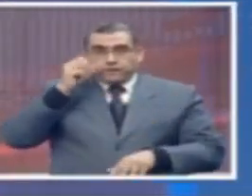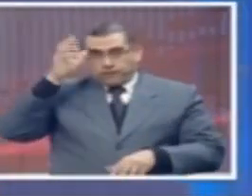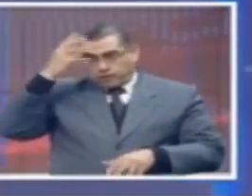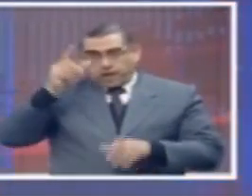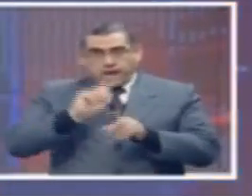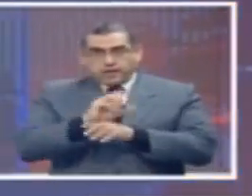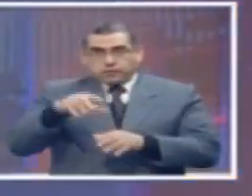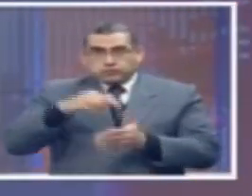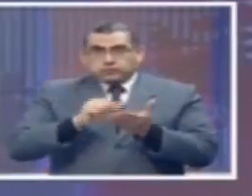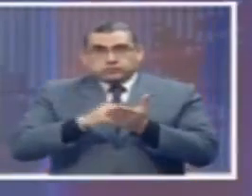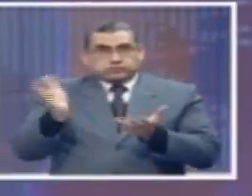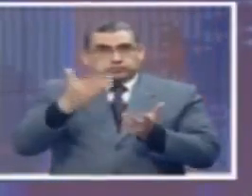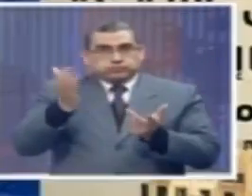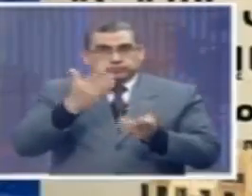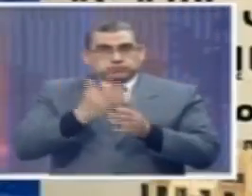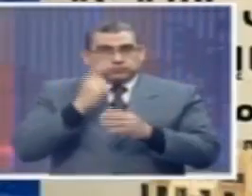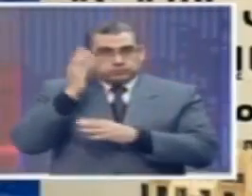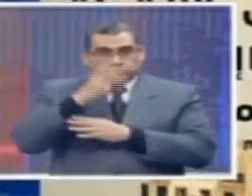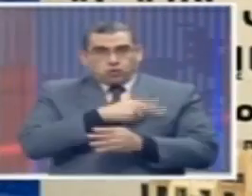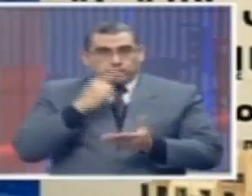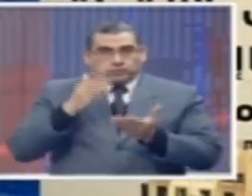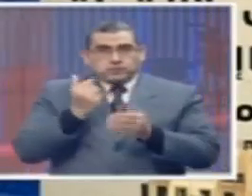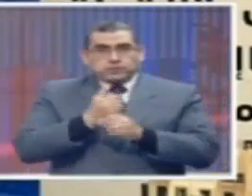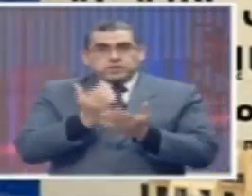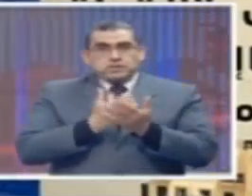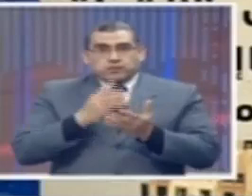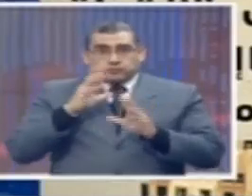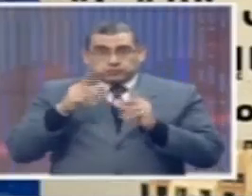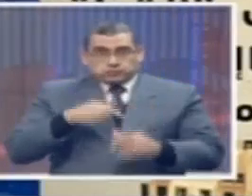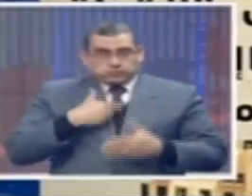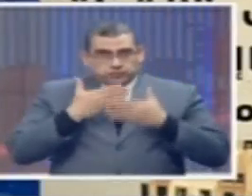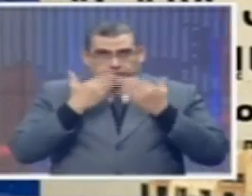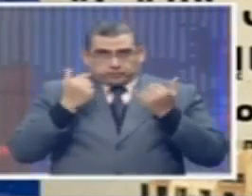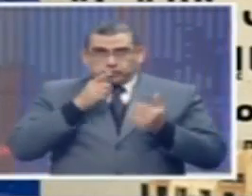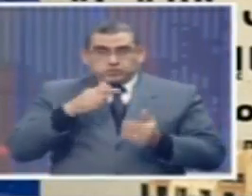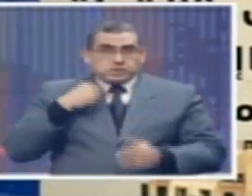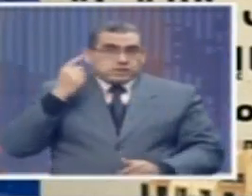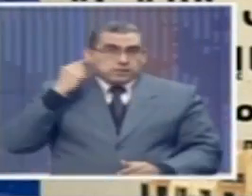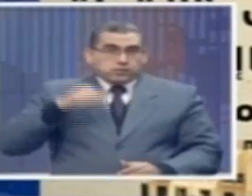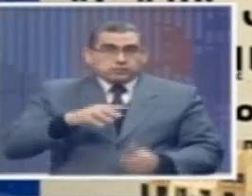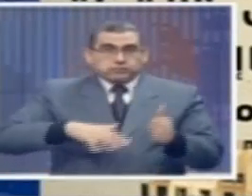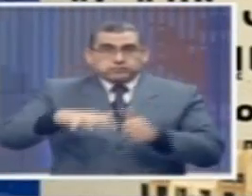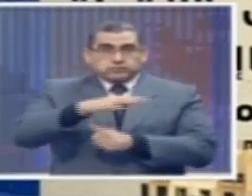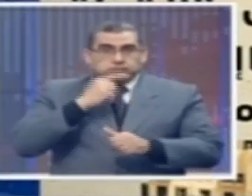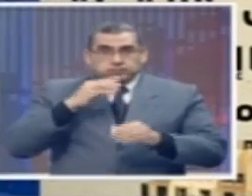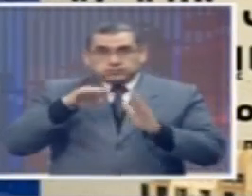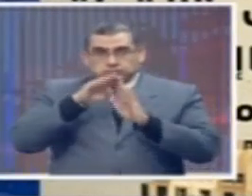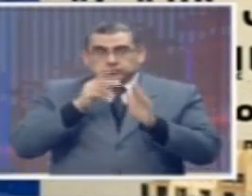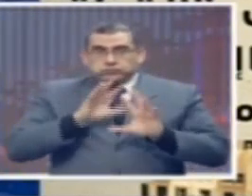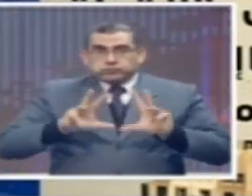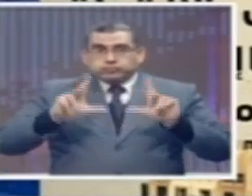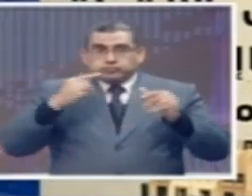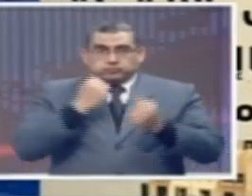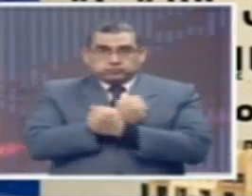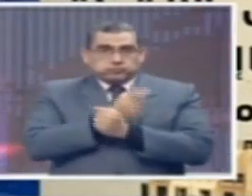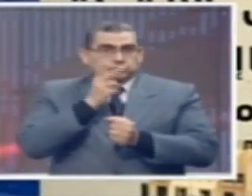من قاطنيها تزامنا مع خطة الدولة لاستثمارها. كما شدد الجهاز القومي للتنسيق الحضري على أن هناك